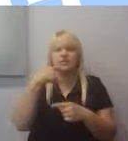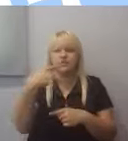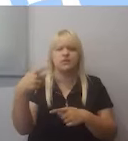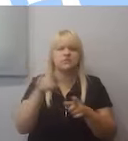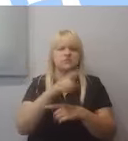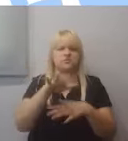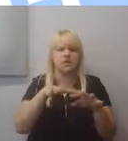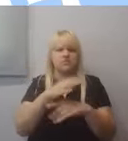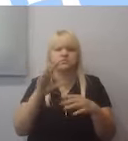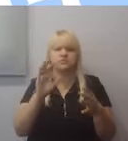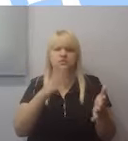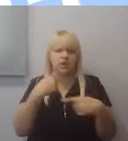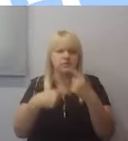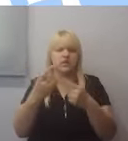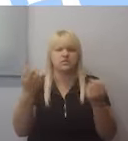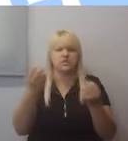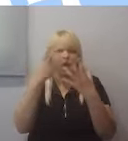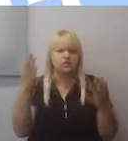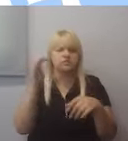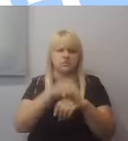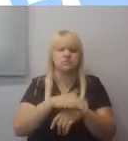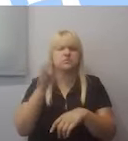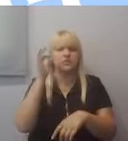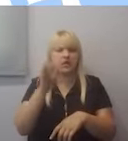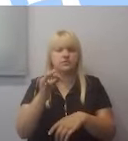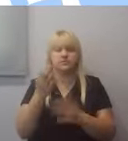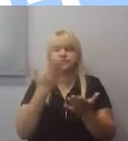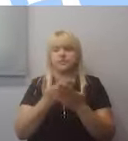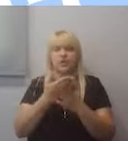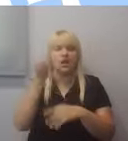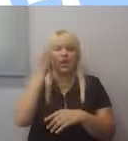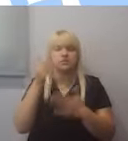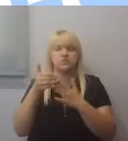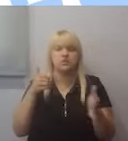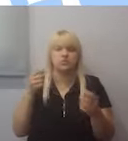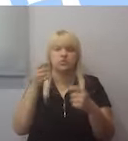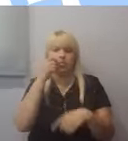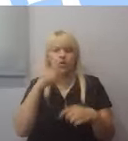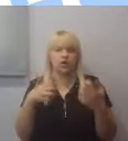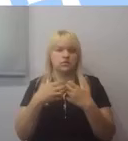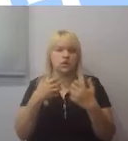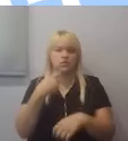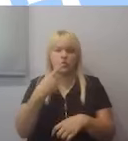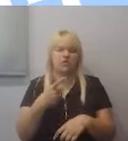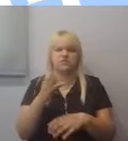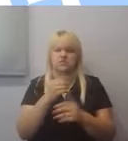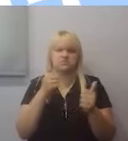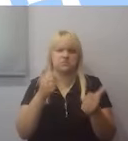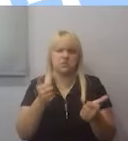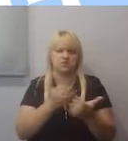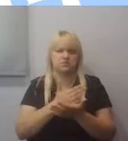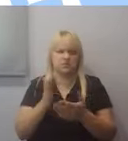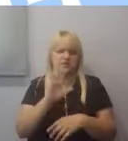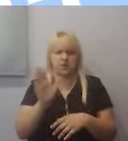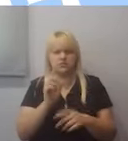konkrētāka ja atceraties kā pirms ukrainas kara runāja nu tad nē nu visi ir labi mums jau viss tā kā valstī ir un nomierinties